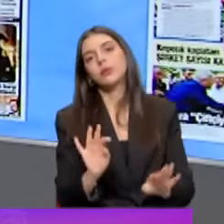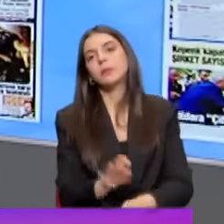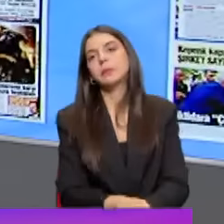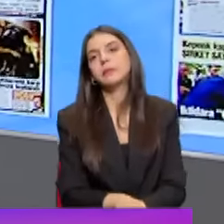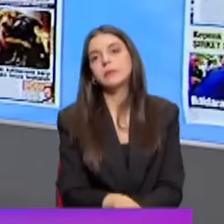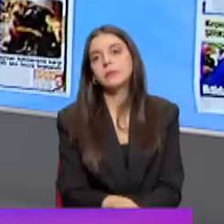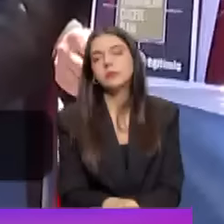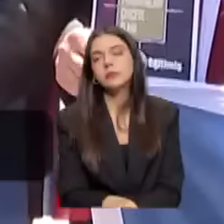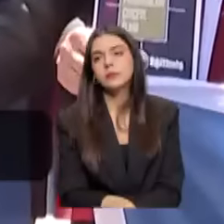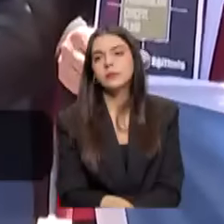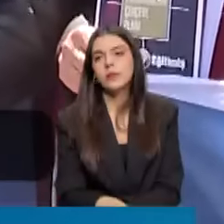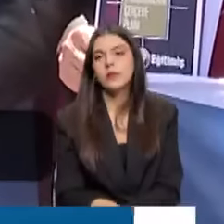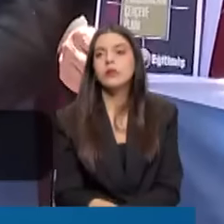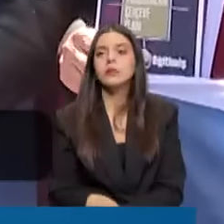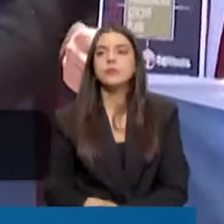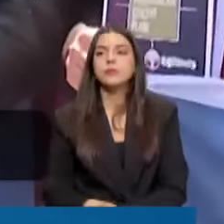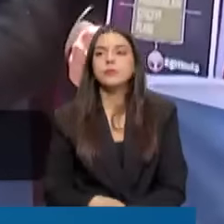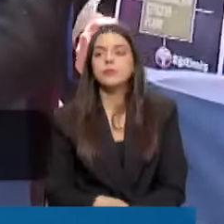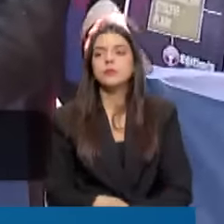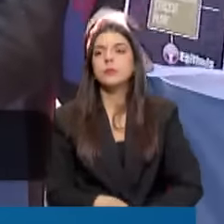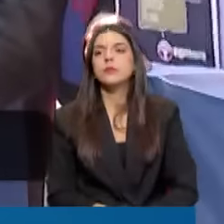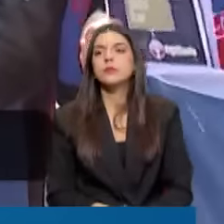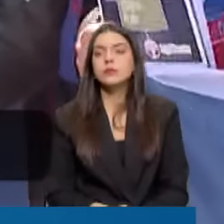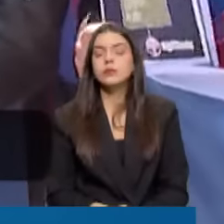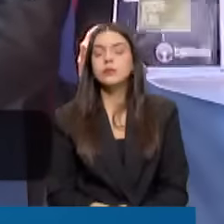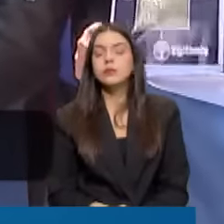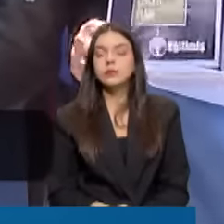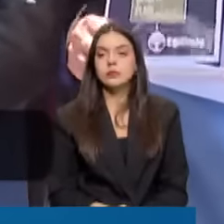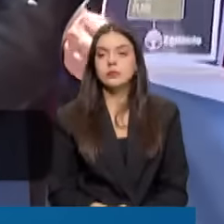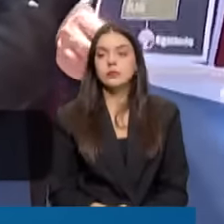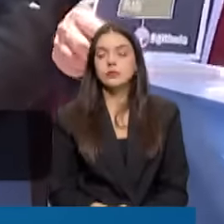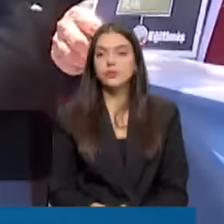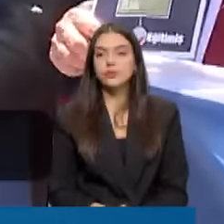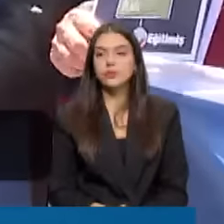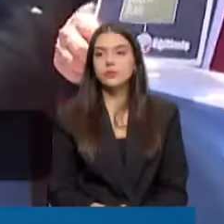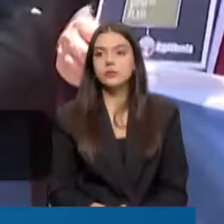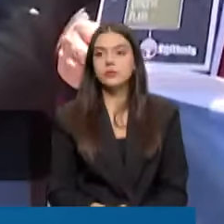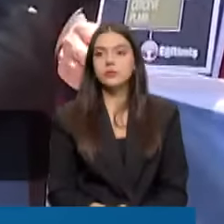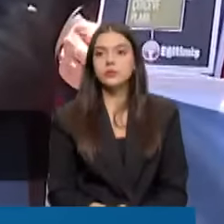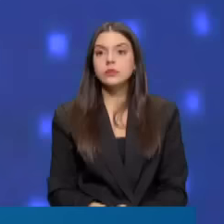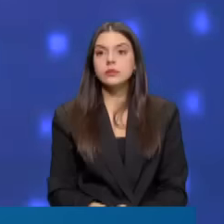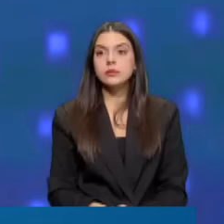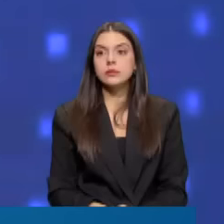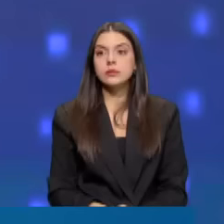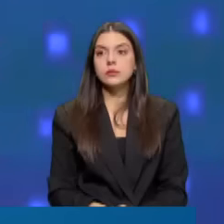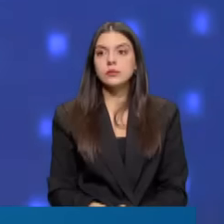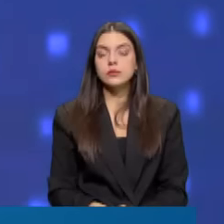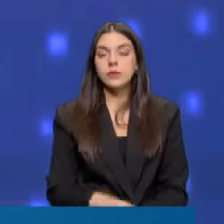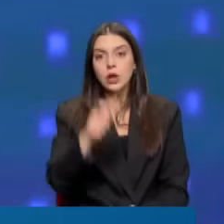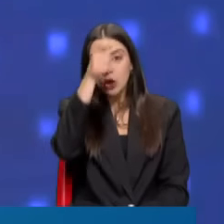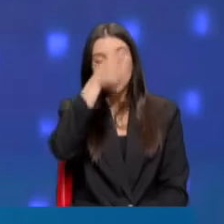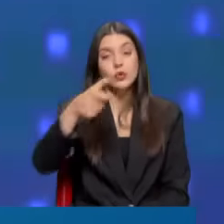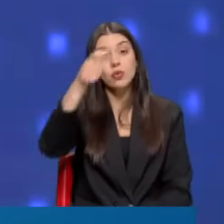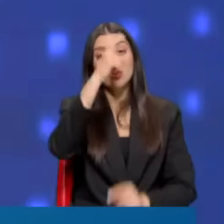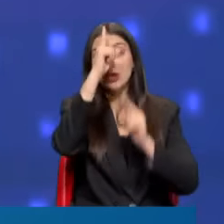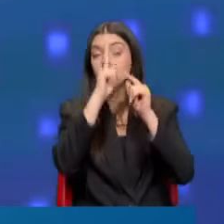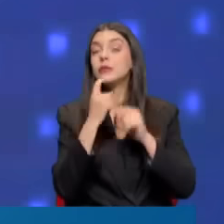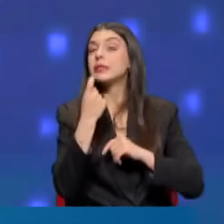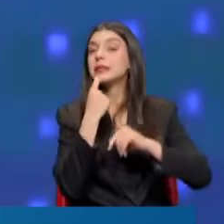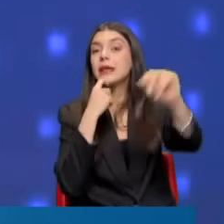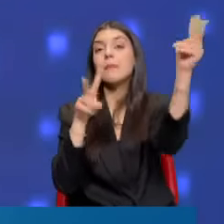yürürlükte Başöğretmen atatür bu müfredat nankörlük Türkiye Yüzyıl Marif